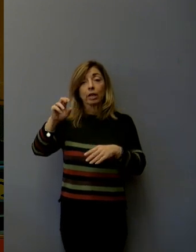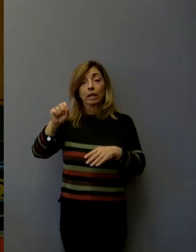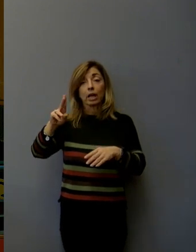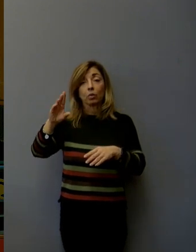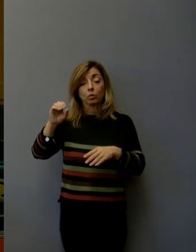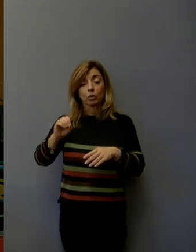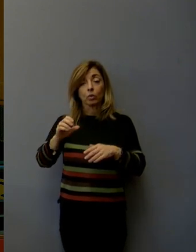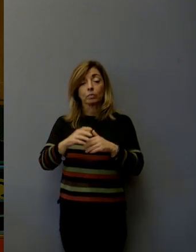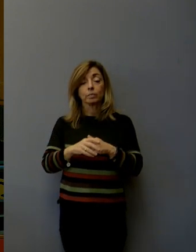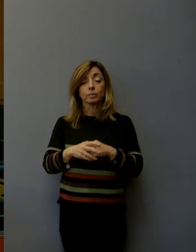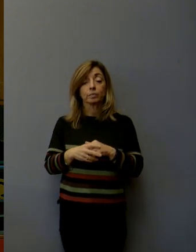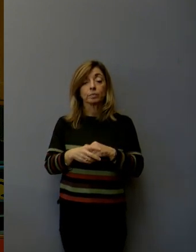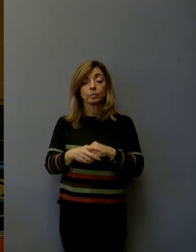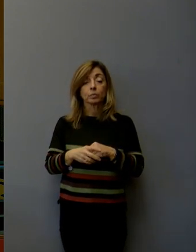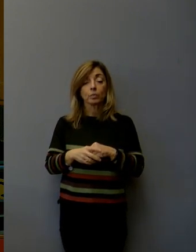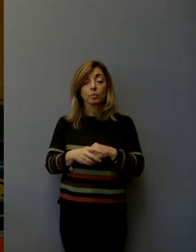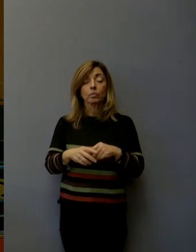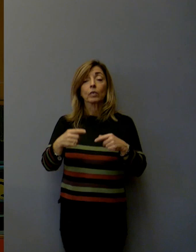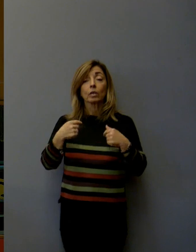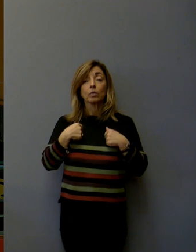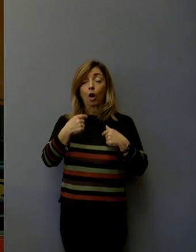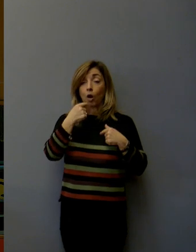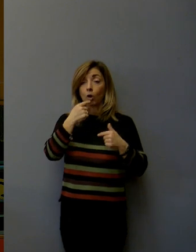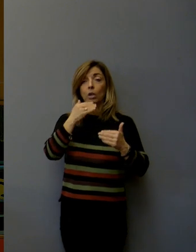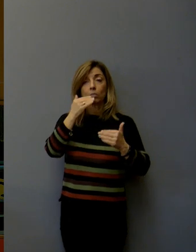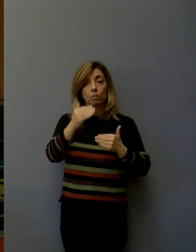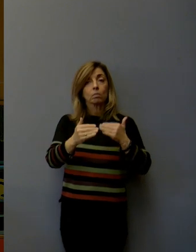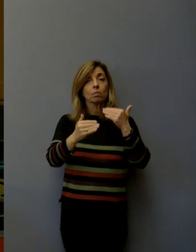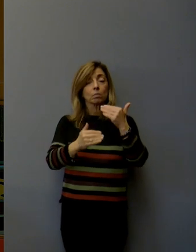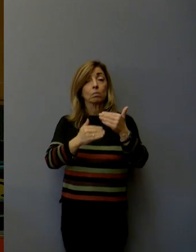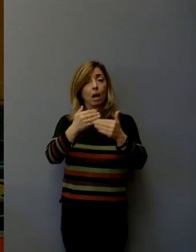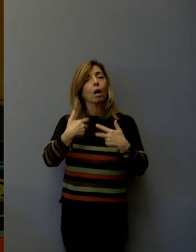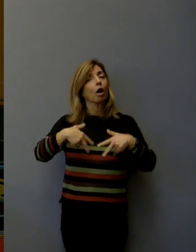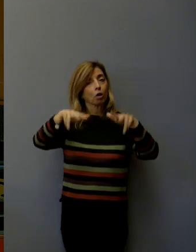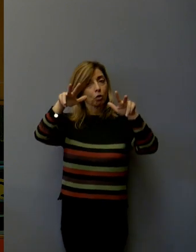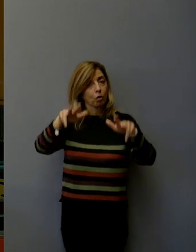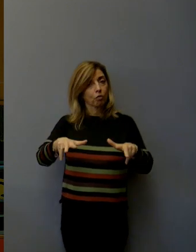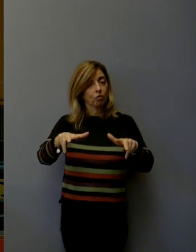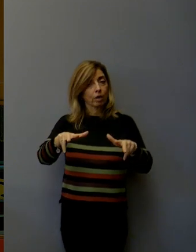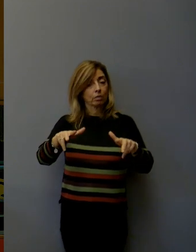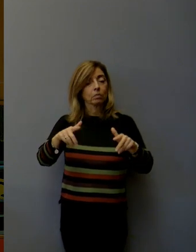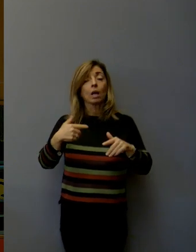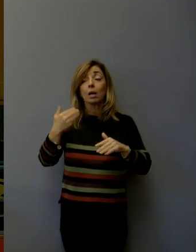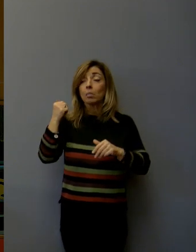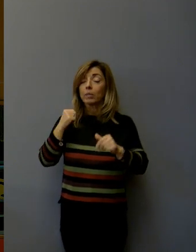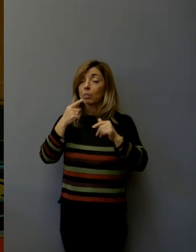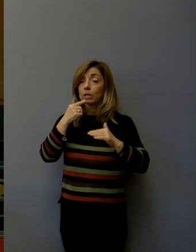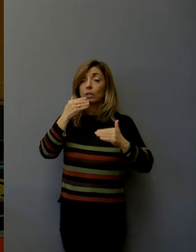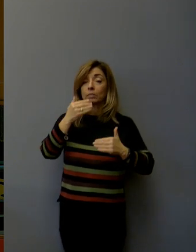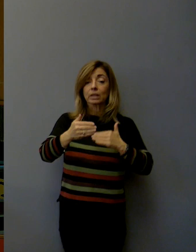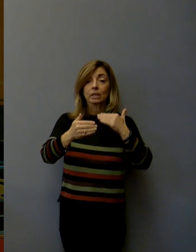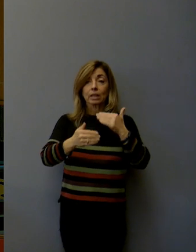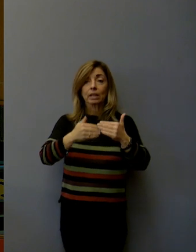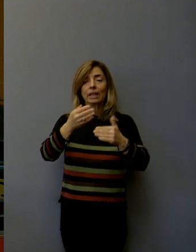mi si dice eccetera io ho detto step by step e riconfermo e ho detto prima che step by step statistica